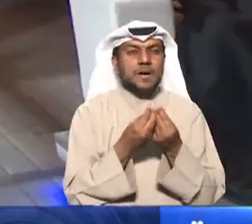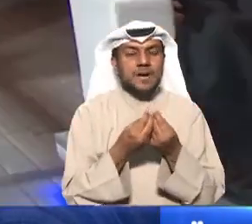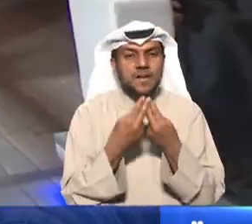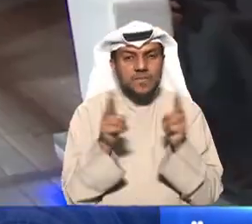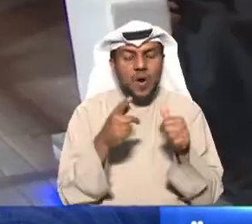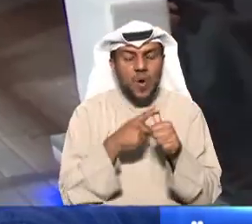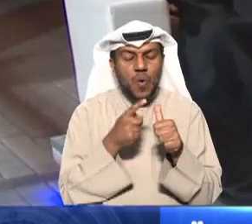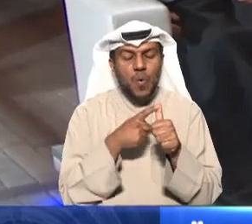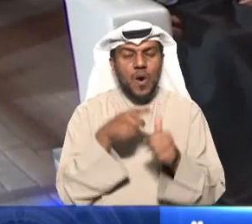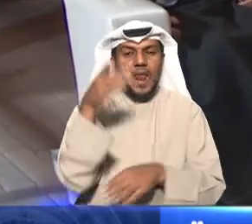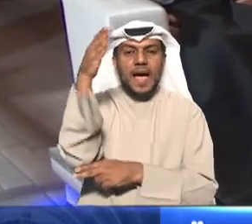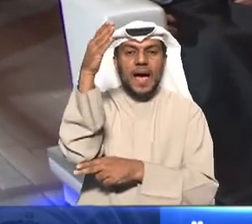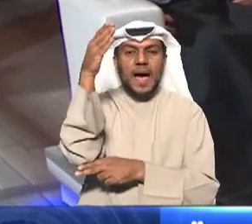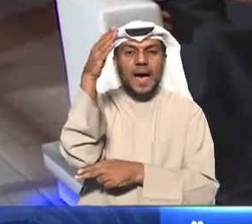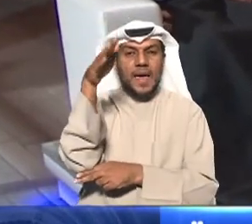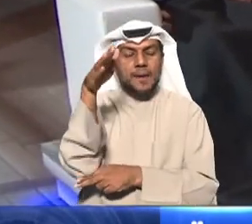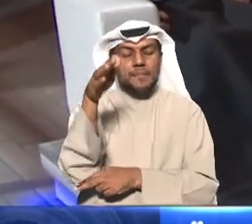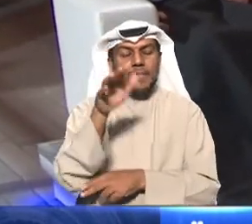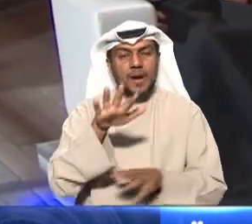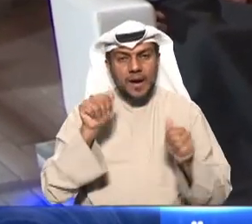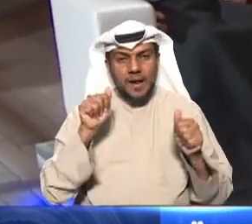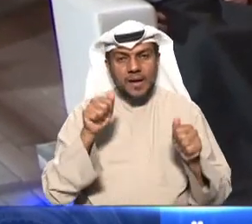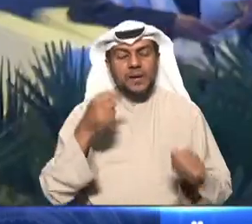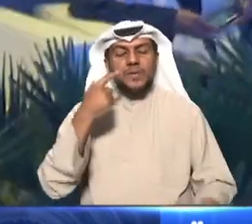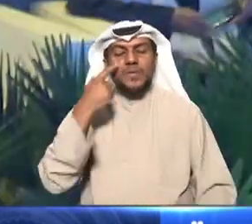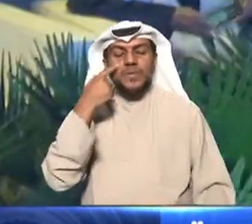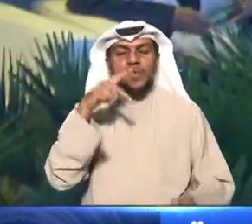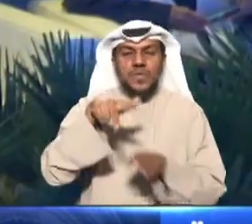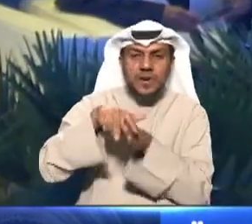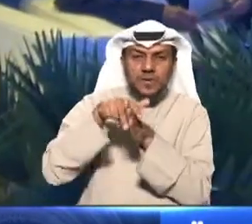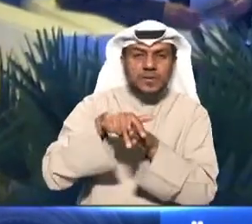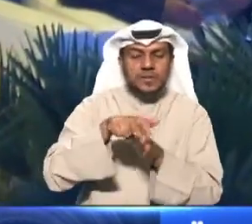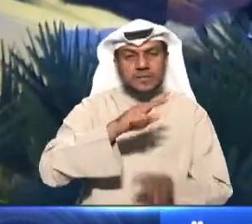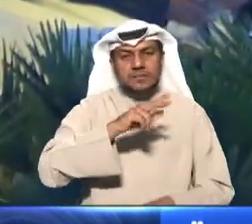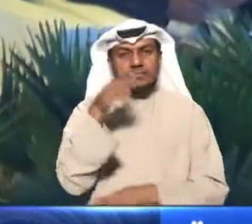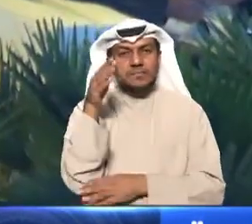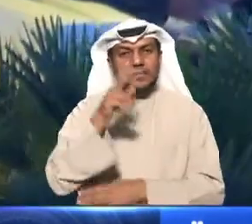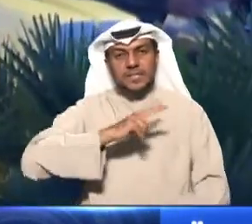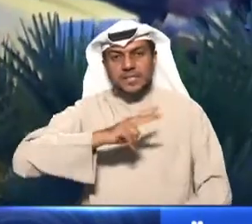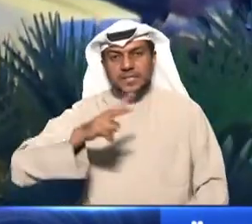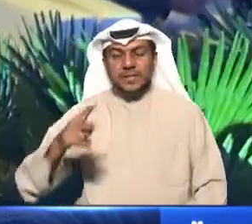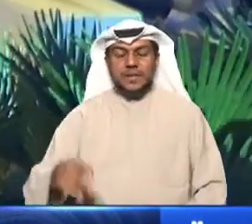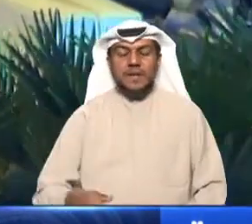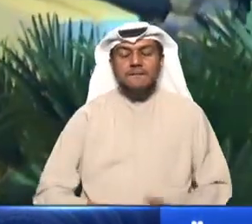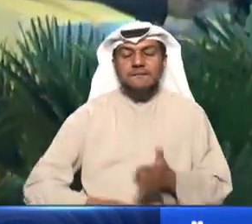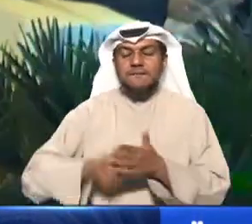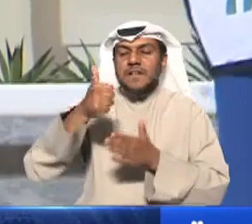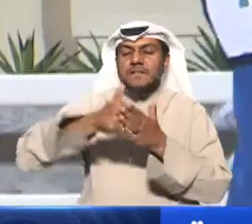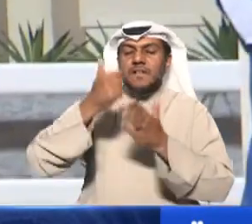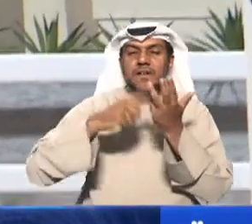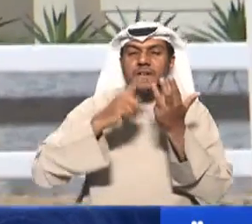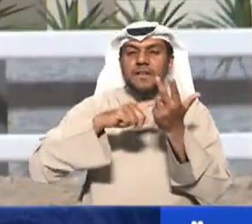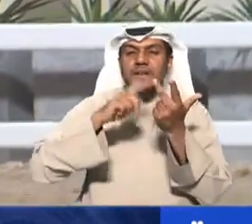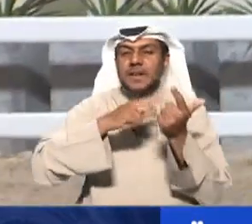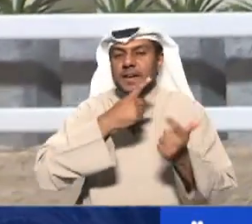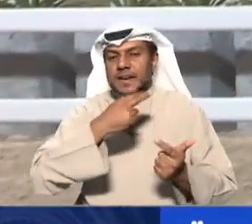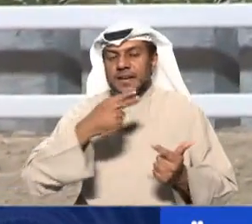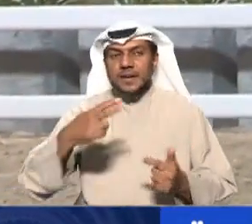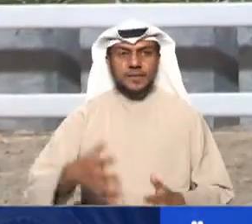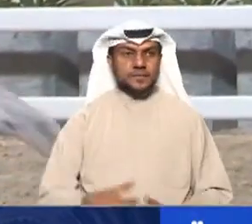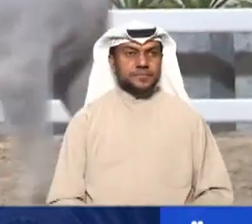الوطني، بعدها تم عرض الخيول المشاركة في البطولة واستعراض النتائج من قبل لجنة